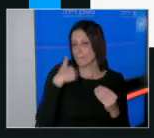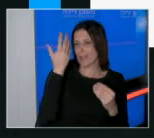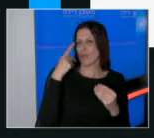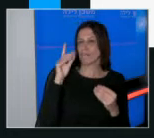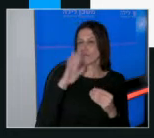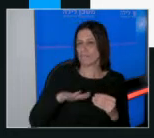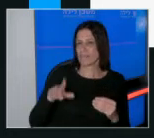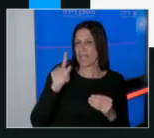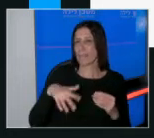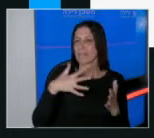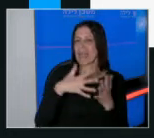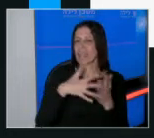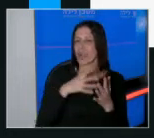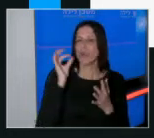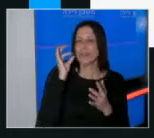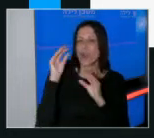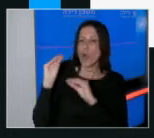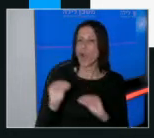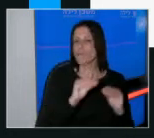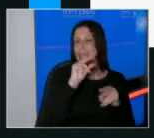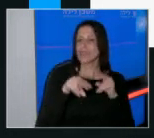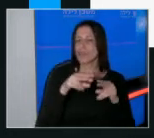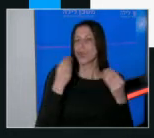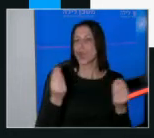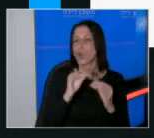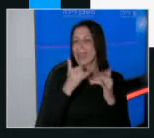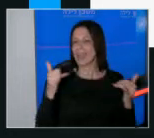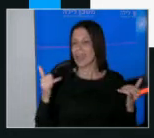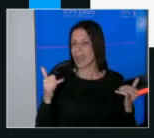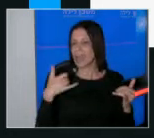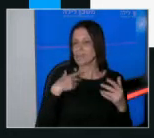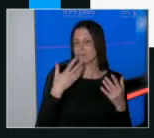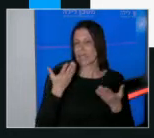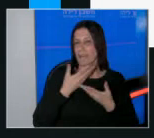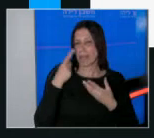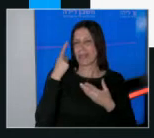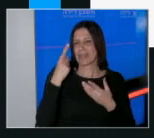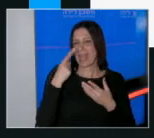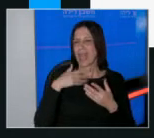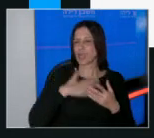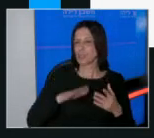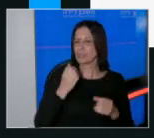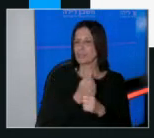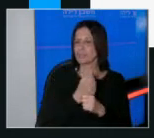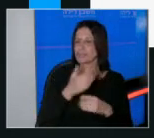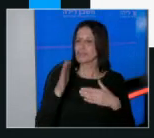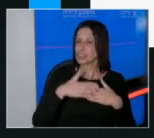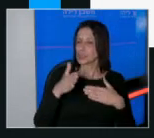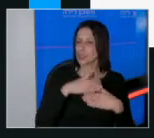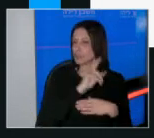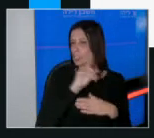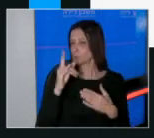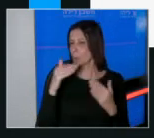והקטינה, נחקרו אף הם, והקטינה הועברה לטיפול גורמי הרווחה. ככל שמתקבל מידע אודות כוונות לקיום נישואים האסורים על פי